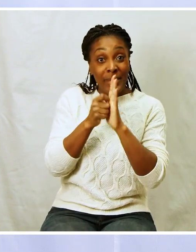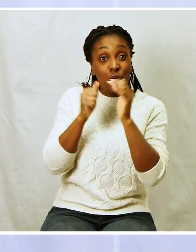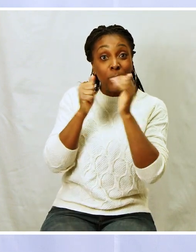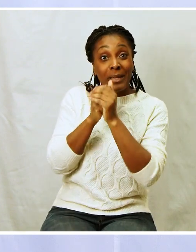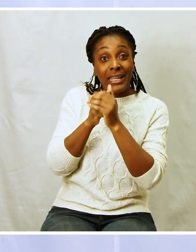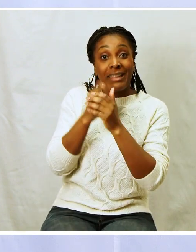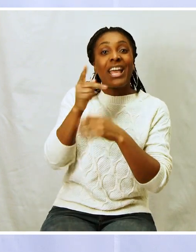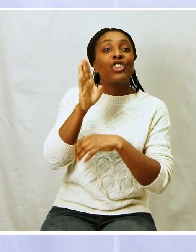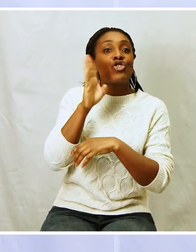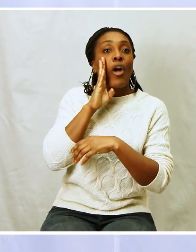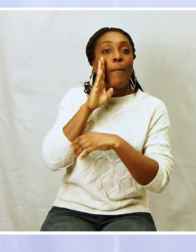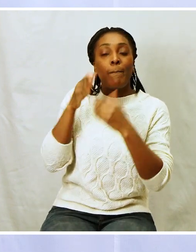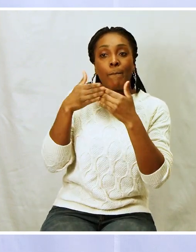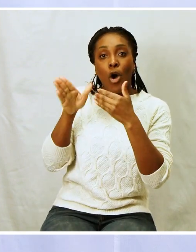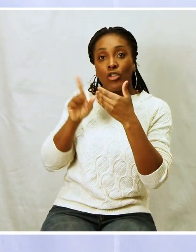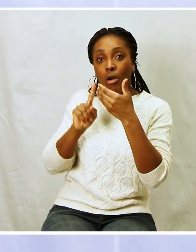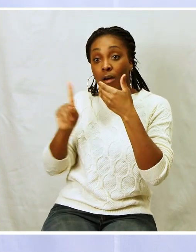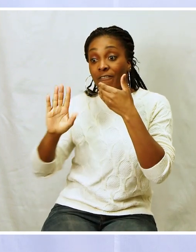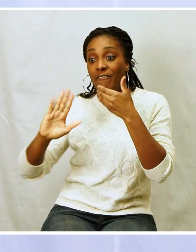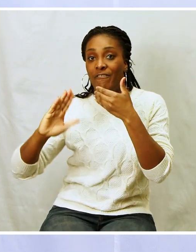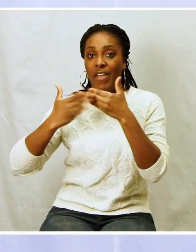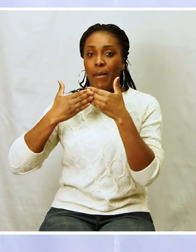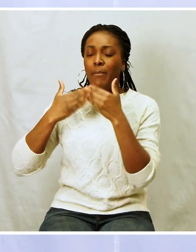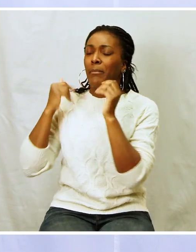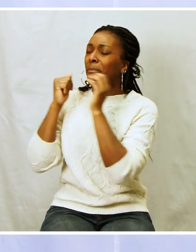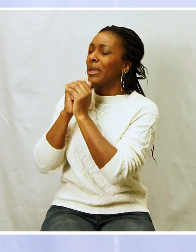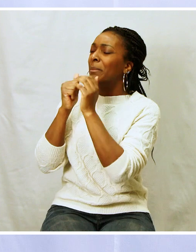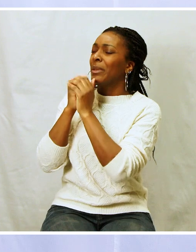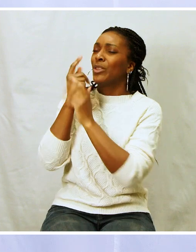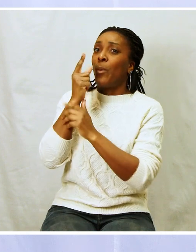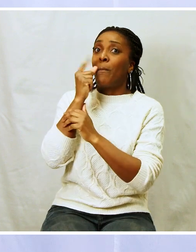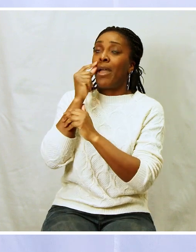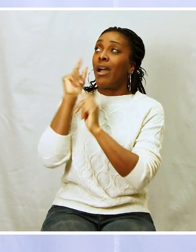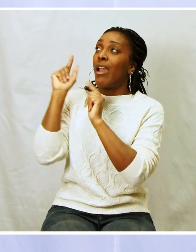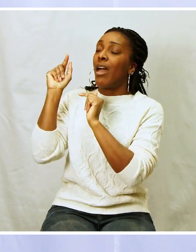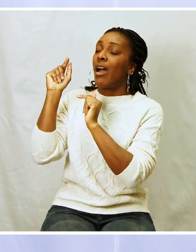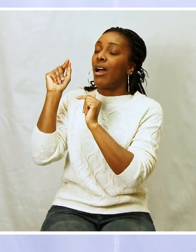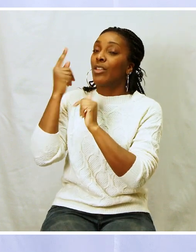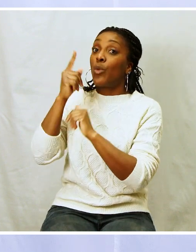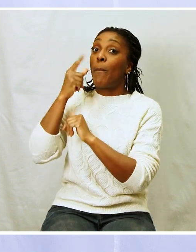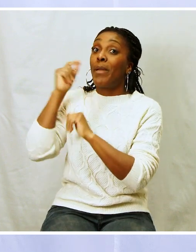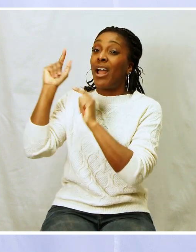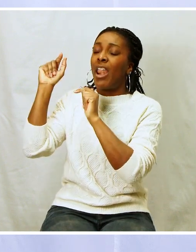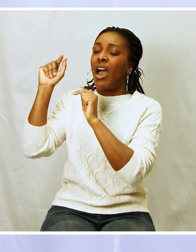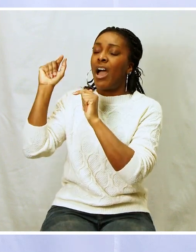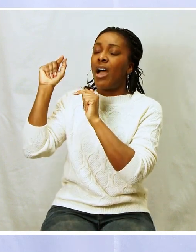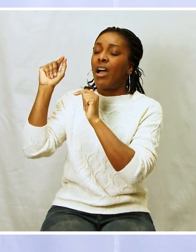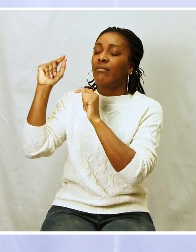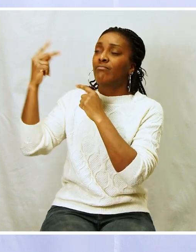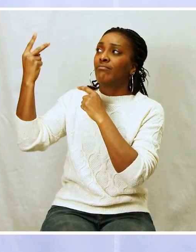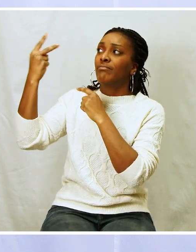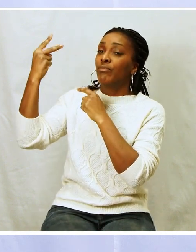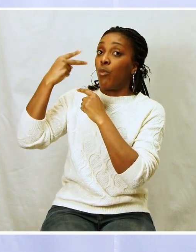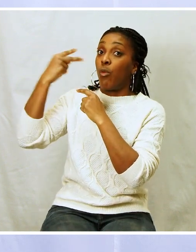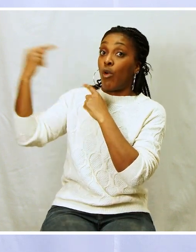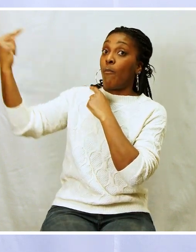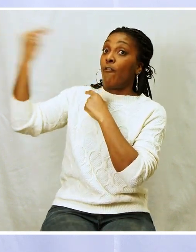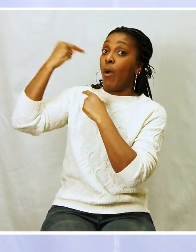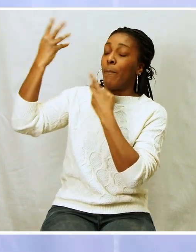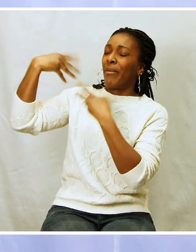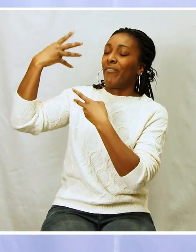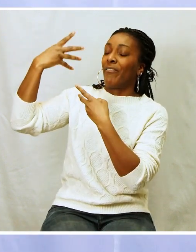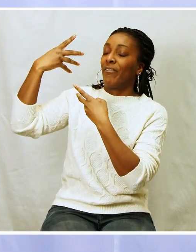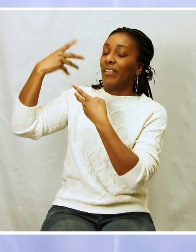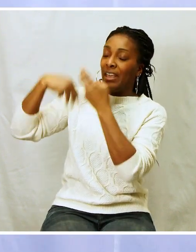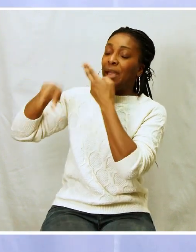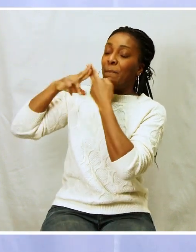ta porte et prie ton Père qui est là dans le lieu secret. Et ton Père qui voit dans le secret te le rendra. Amen. On